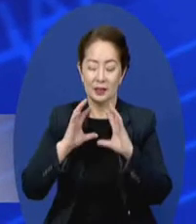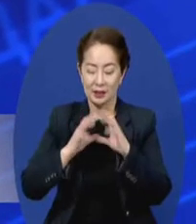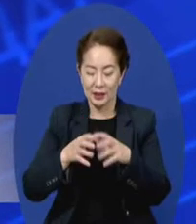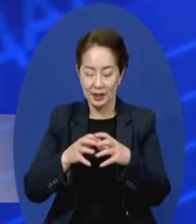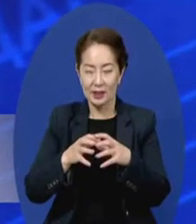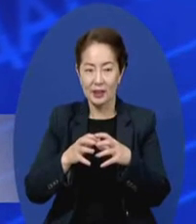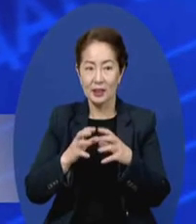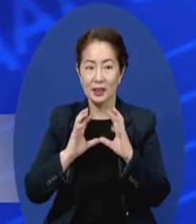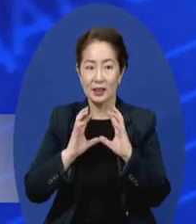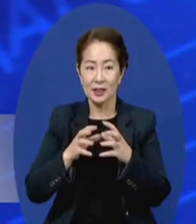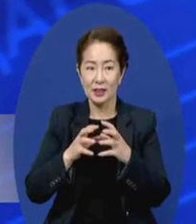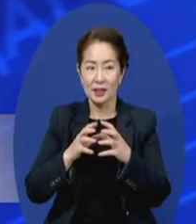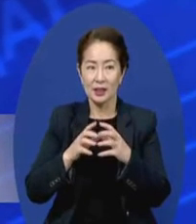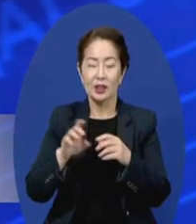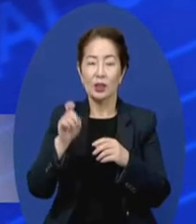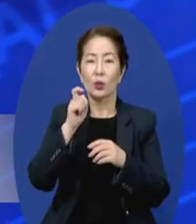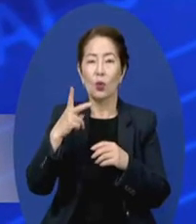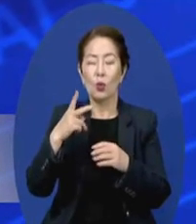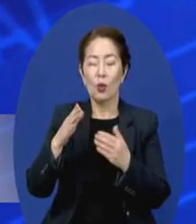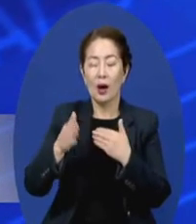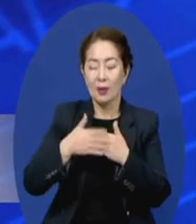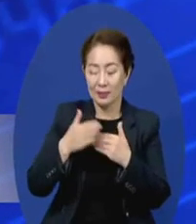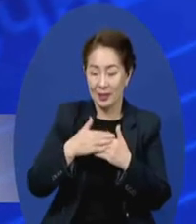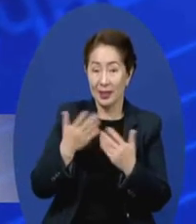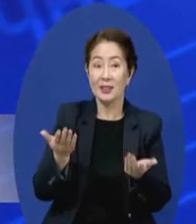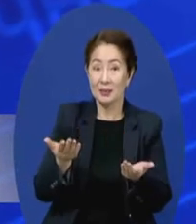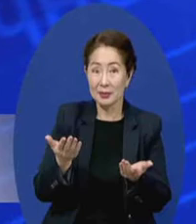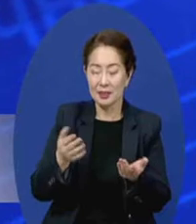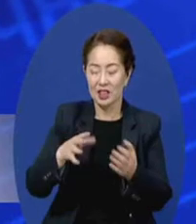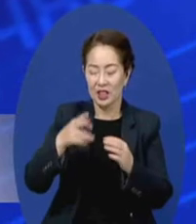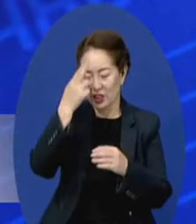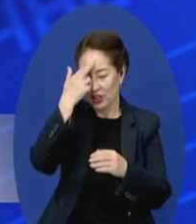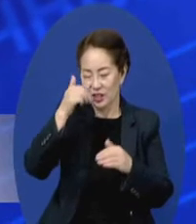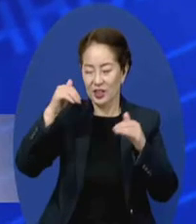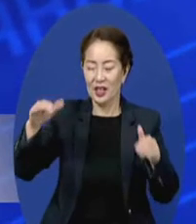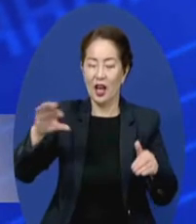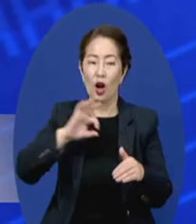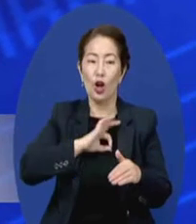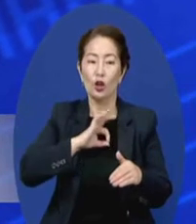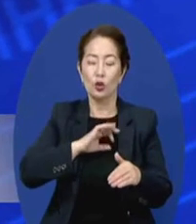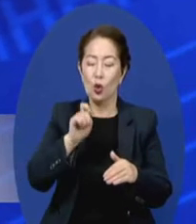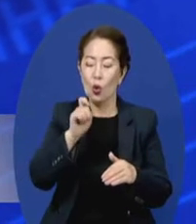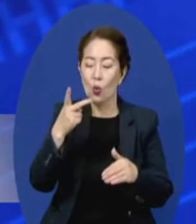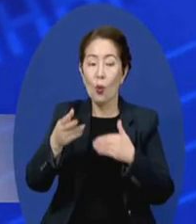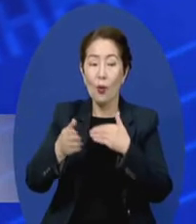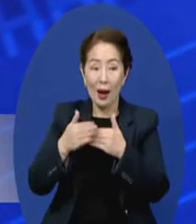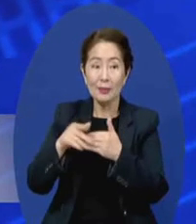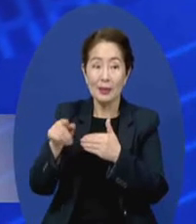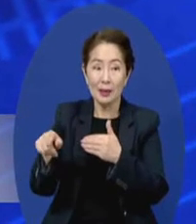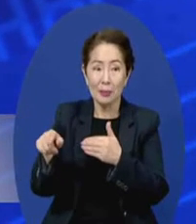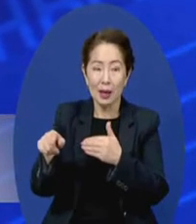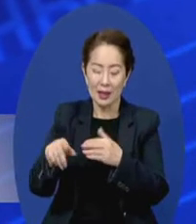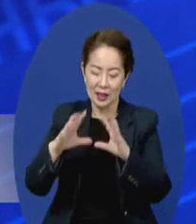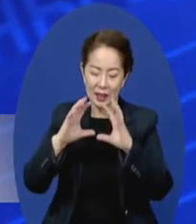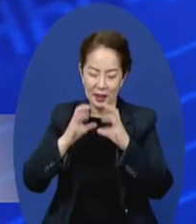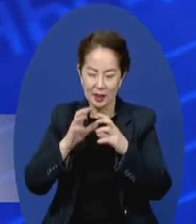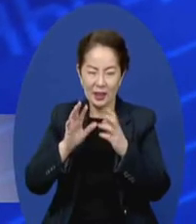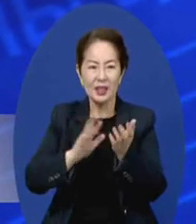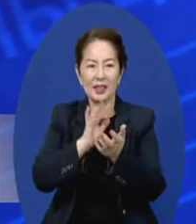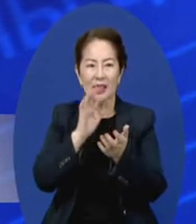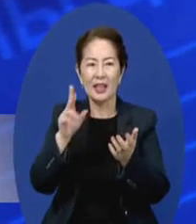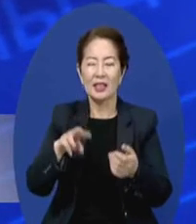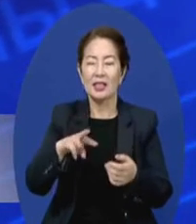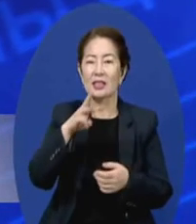Дэлхийг донслож байгаа хүү хамтлаг байгаа. Чингис хааны одонд хүү хамтлаг маань энэ дэлхийд